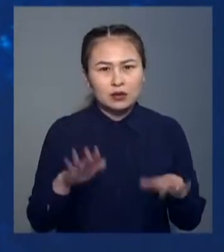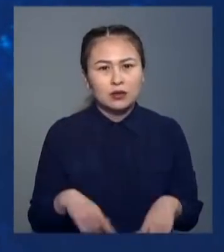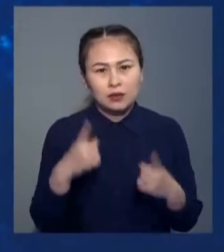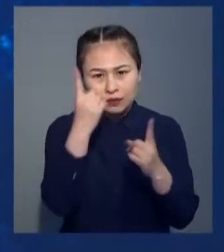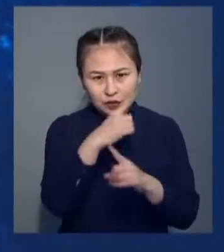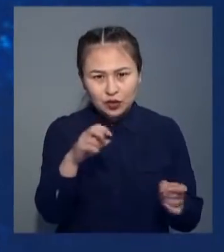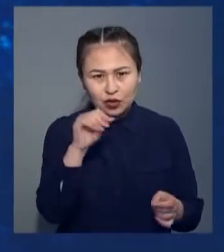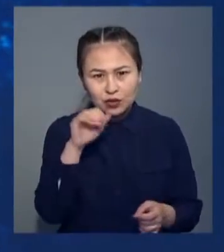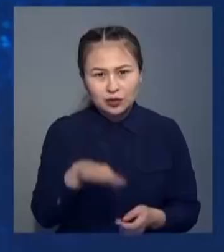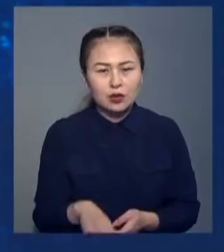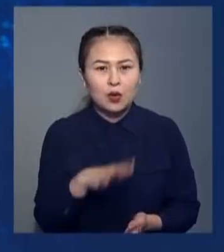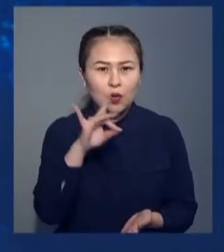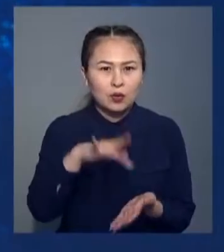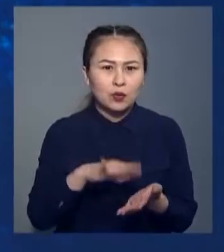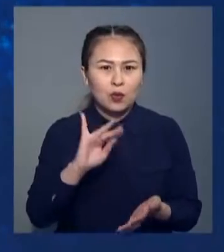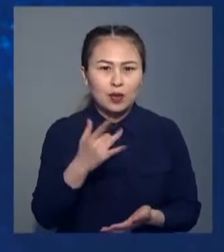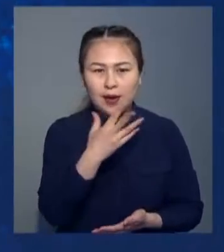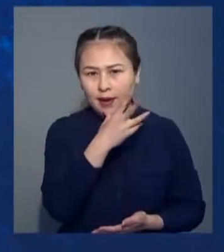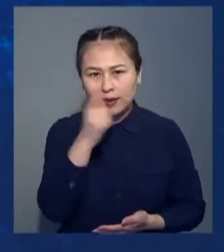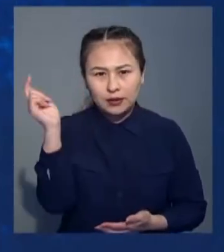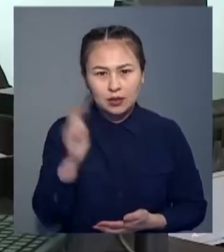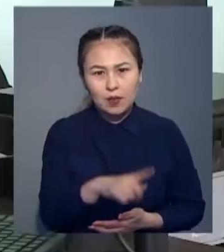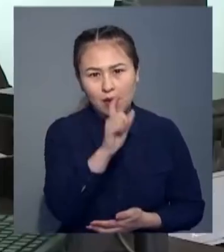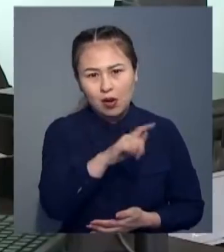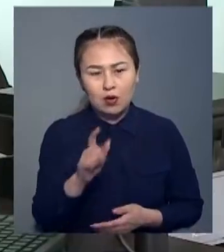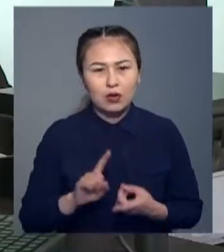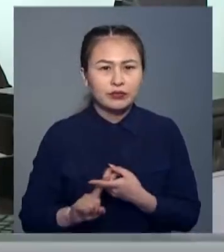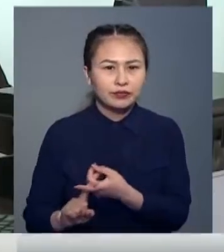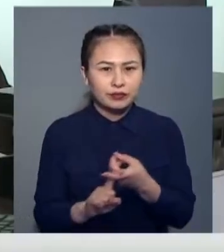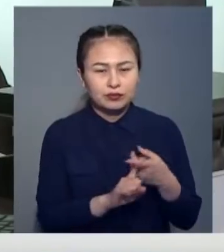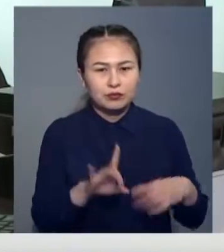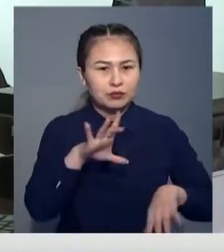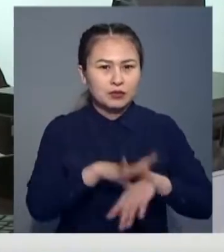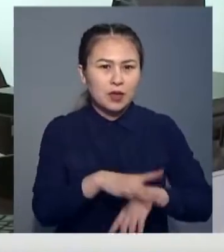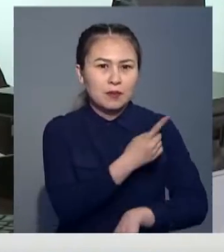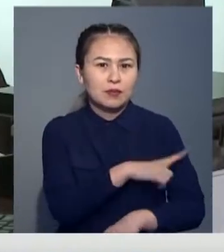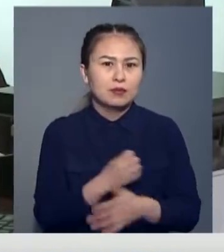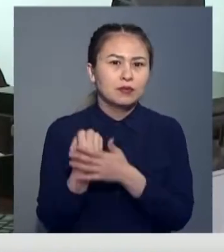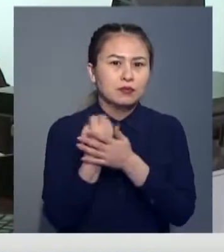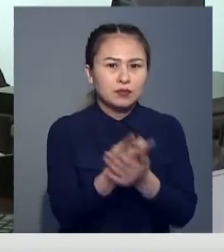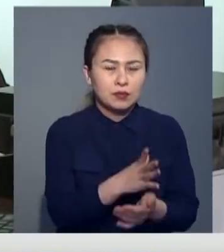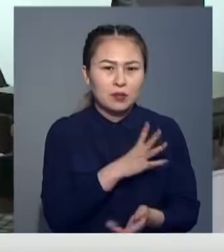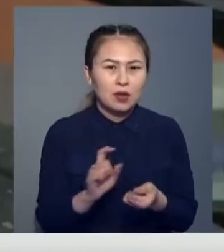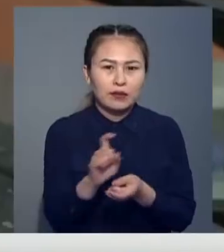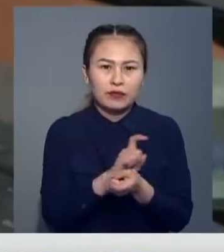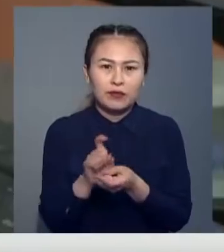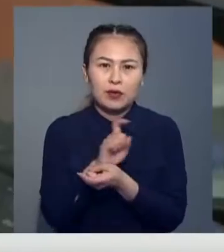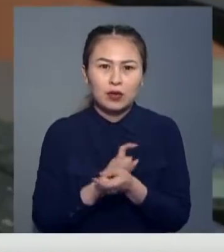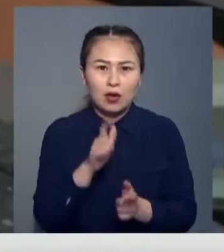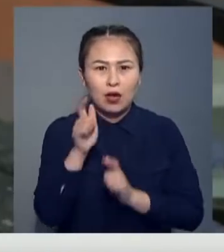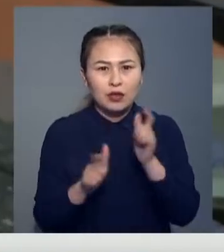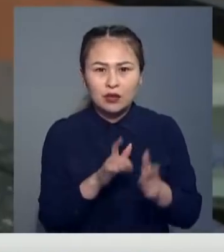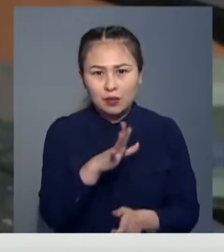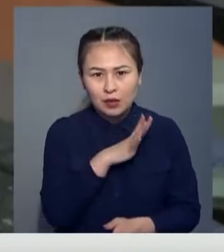мессенджері арқылы облыс орталығына оңтүстік Кореядан келген адамдарда коронавирус анықталып, олар ауруханаға жатқызылды деп елді